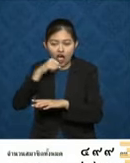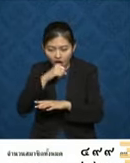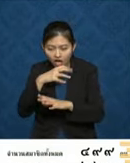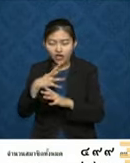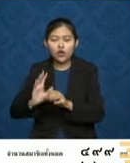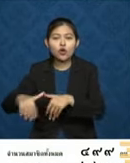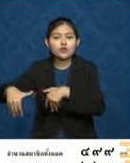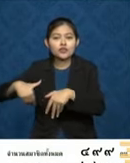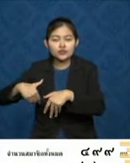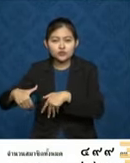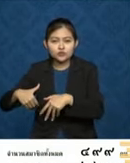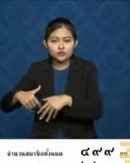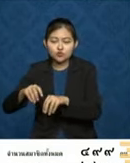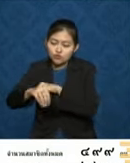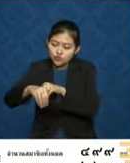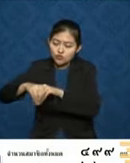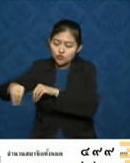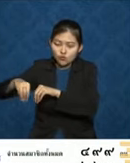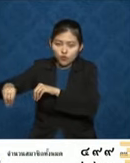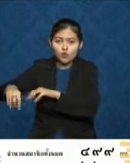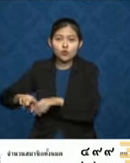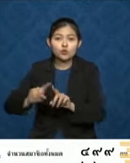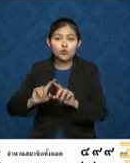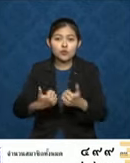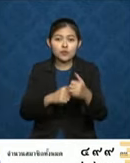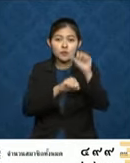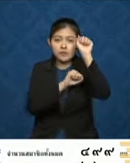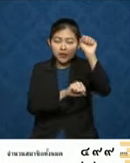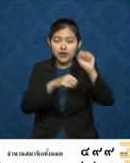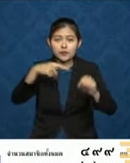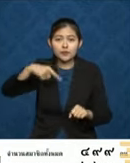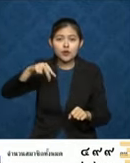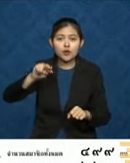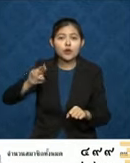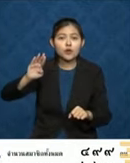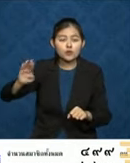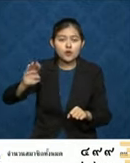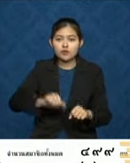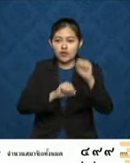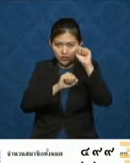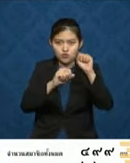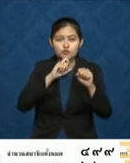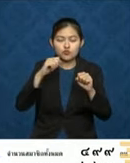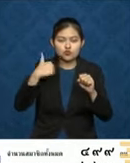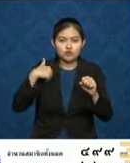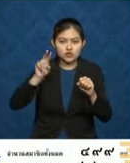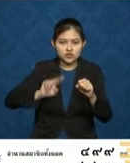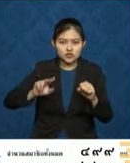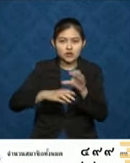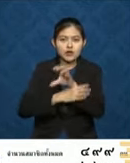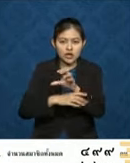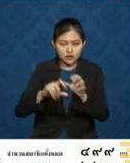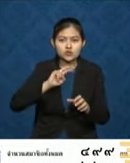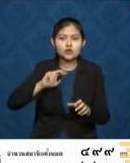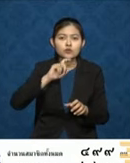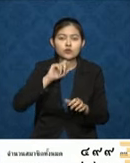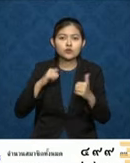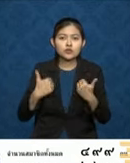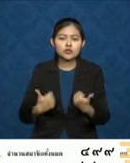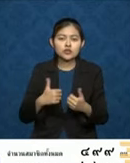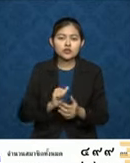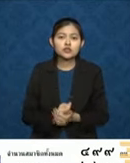ชนแต่วันนี้ประกาศพระราชกฤษฎีกาก็ยังคงอยู่นะครับวันนี้การเอ่อ